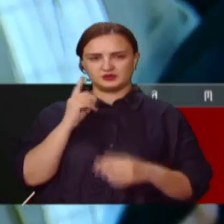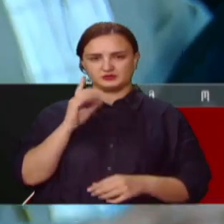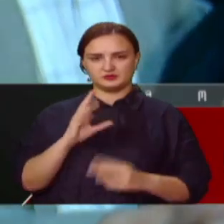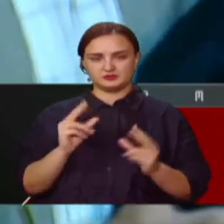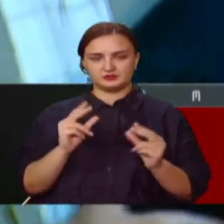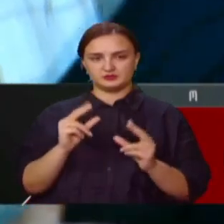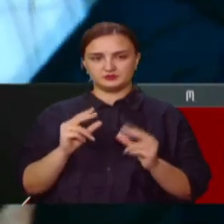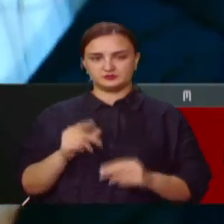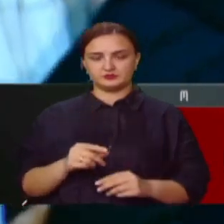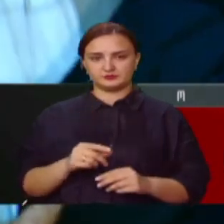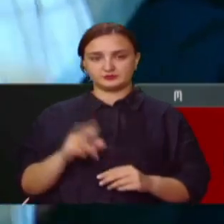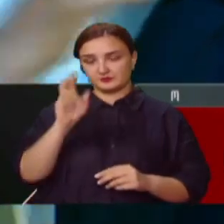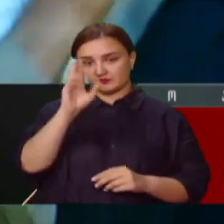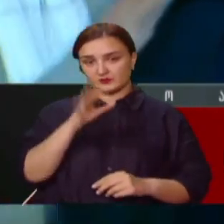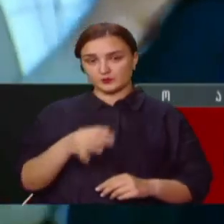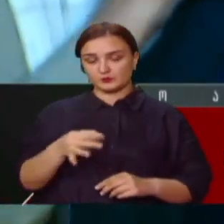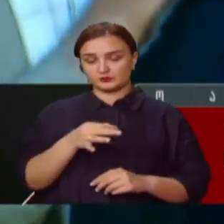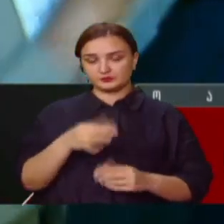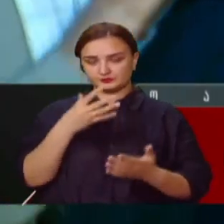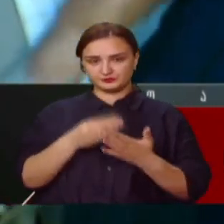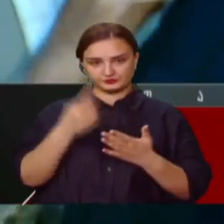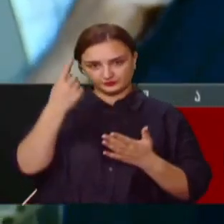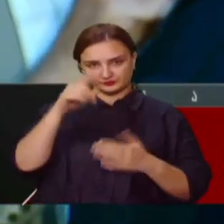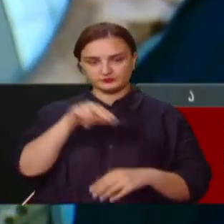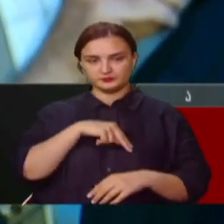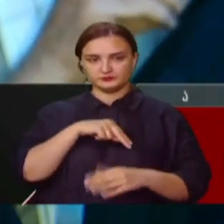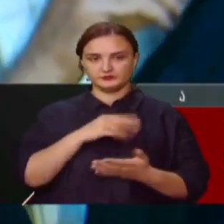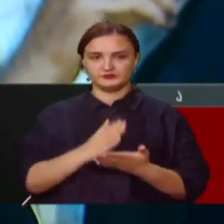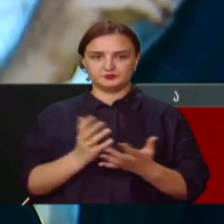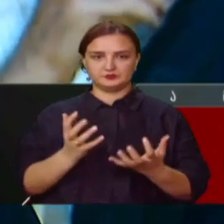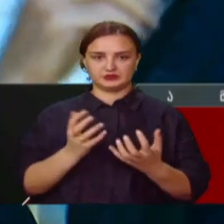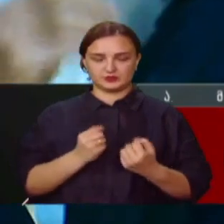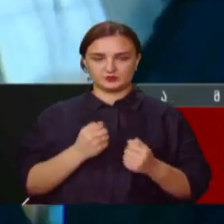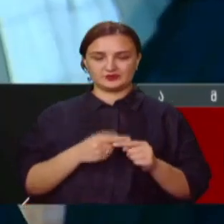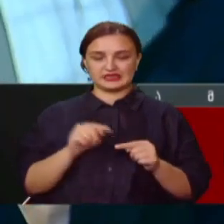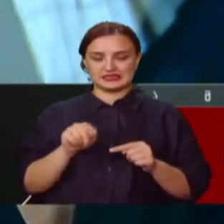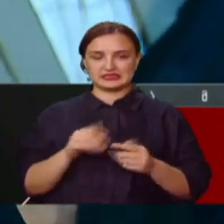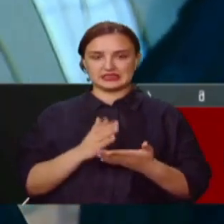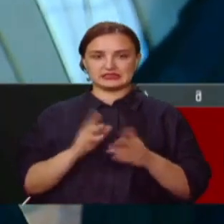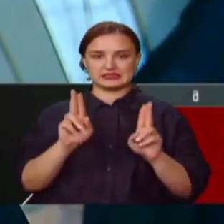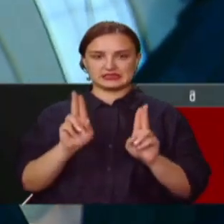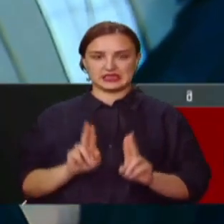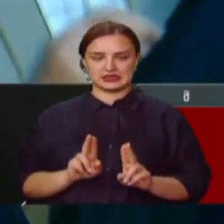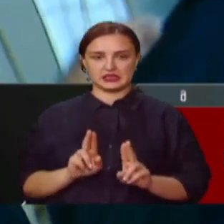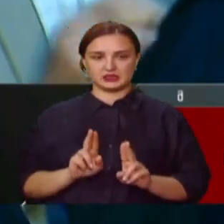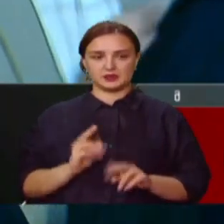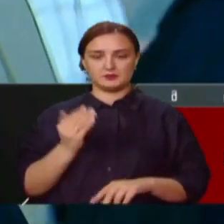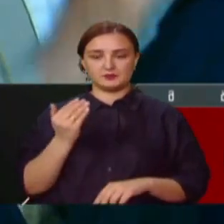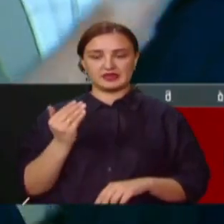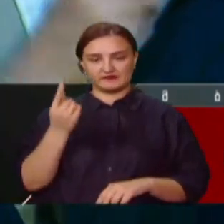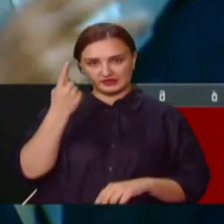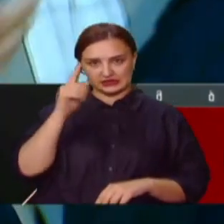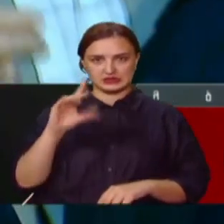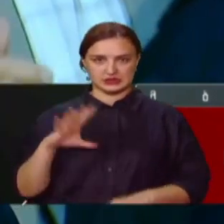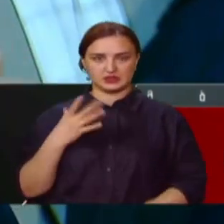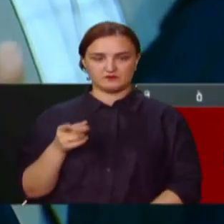არასამთავრობო ორგანიზაციების ინიციირებით აქვს პარლამენტს მიღებული. ასე რომ ეს სტანდარტი არის, რომელიც მათივე ინიციატივა